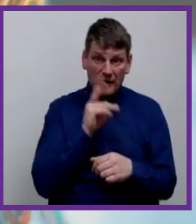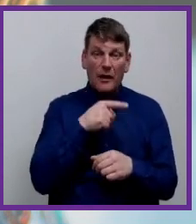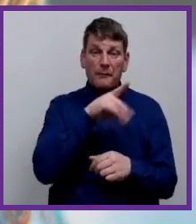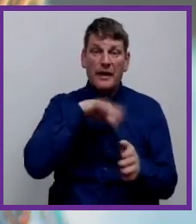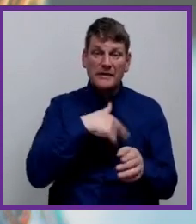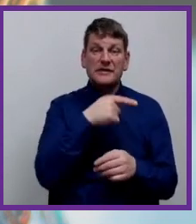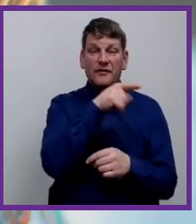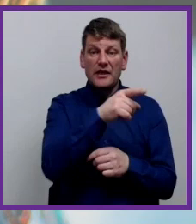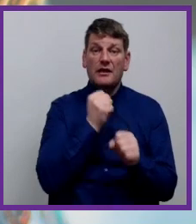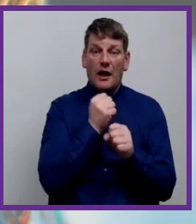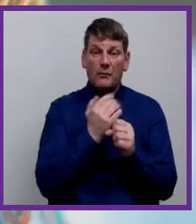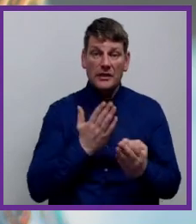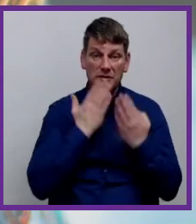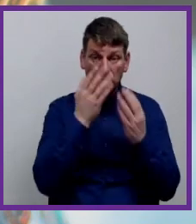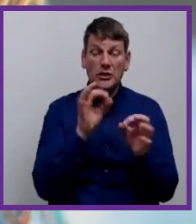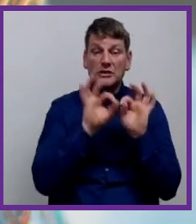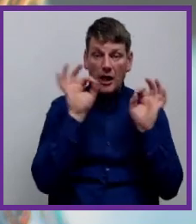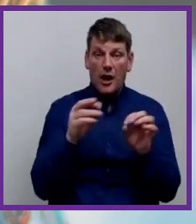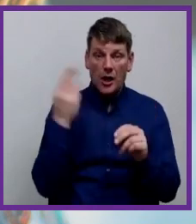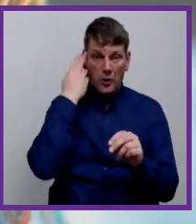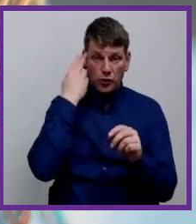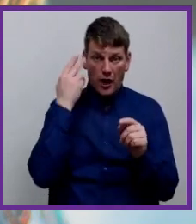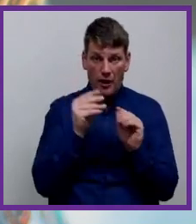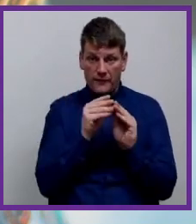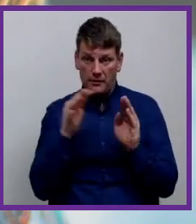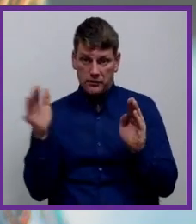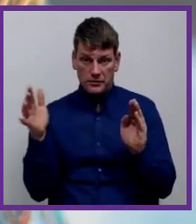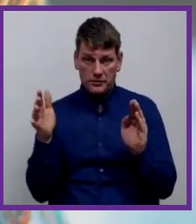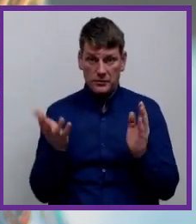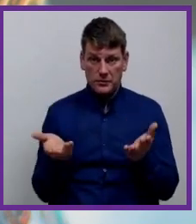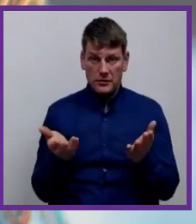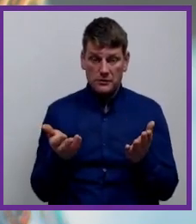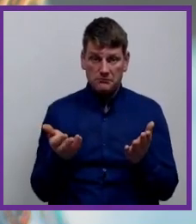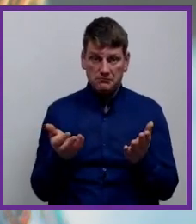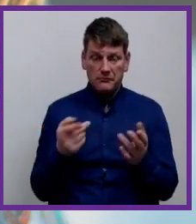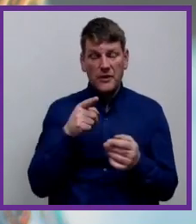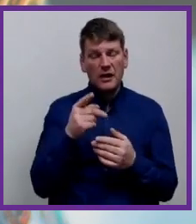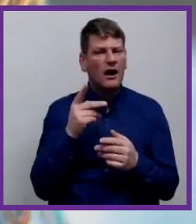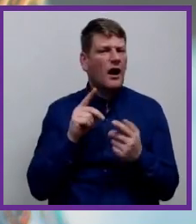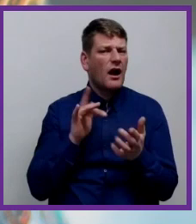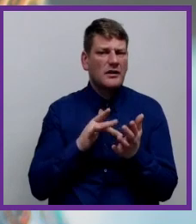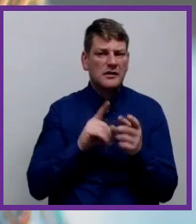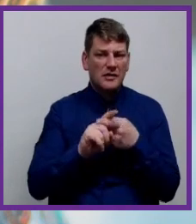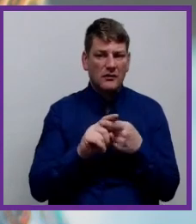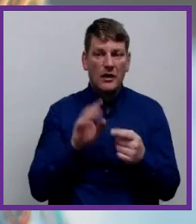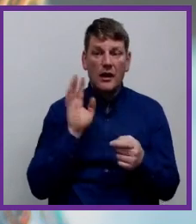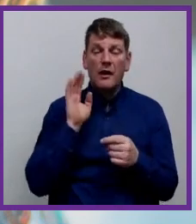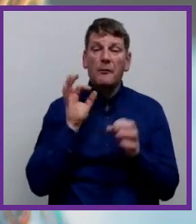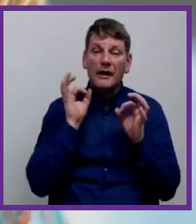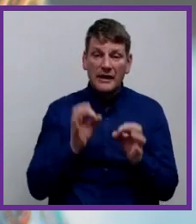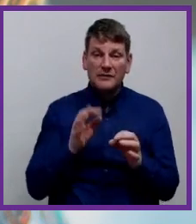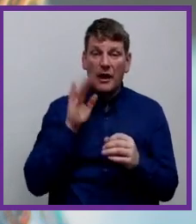darba ilsīšanas sākās pašnāvības? Kādā sakarībā? Tas nozīmē, ka patiesībā, lai kādu